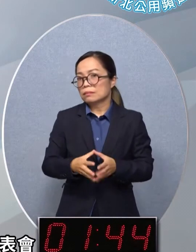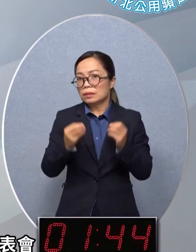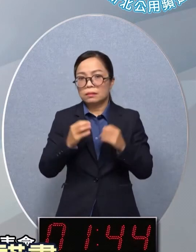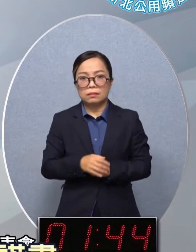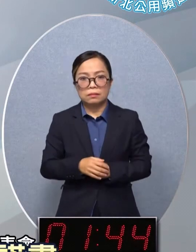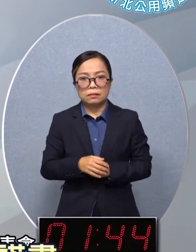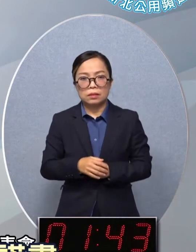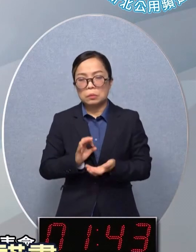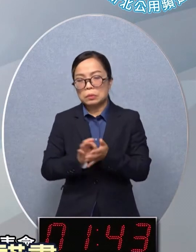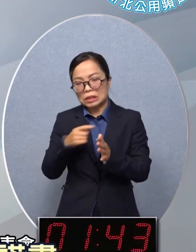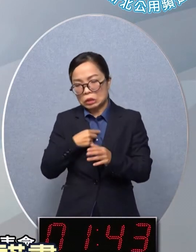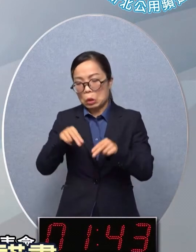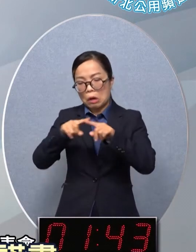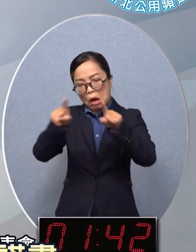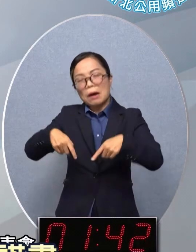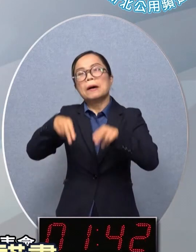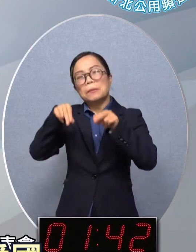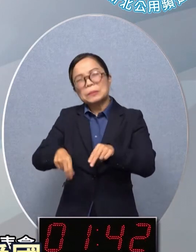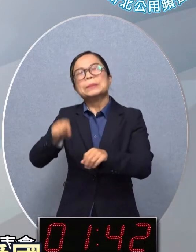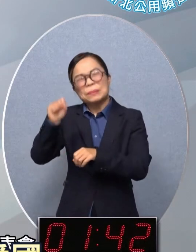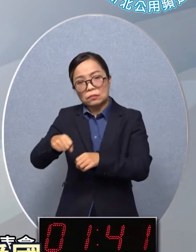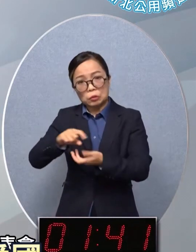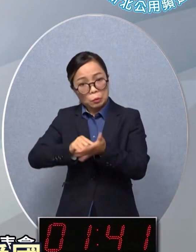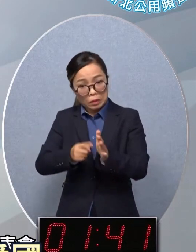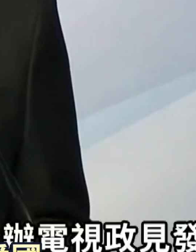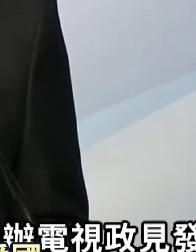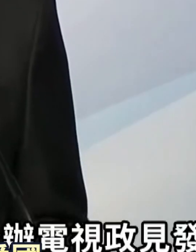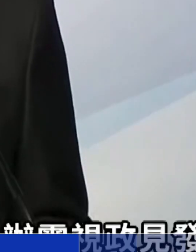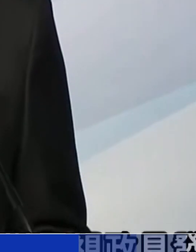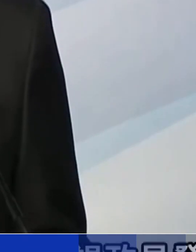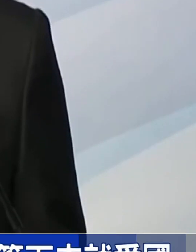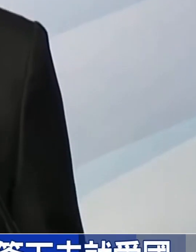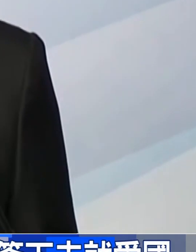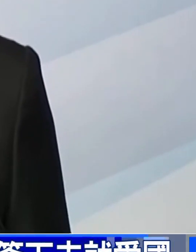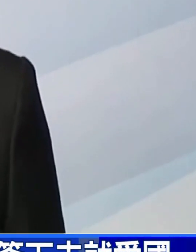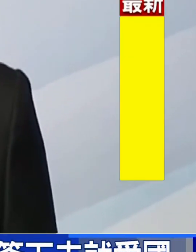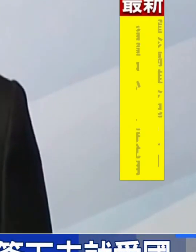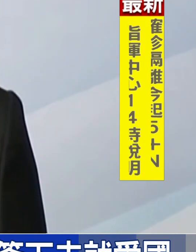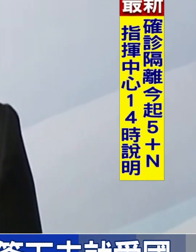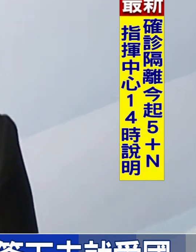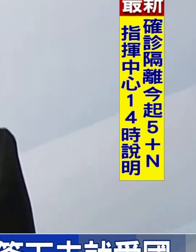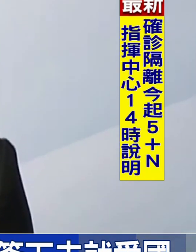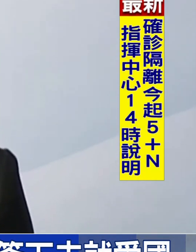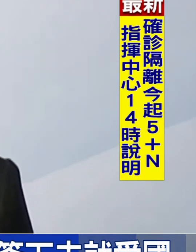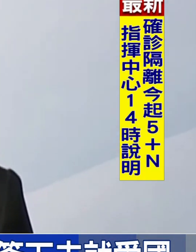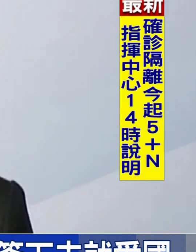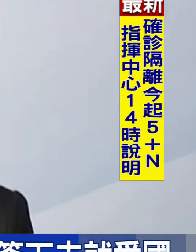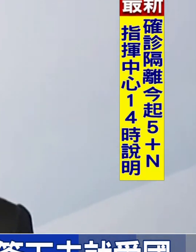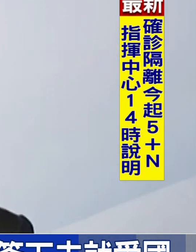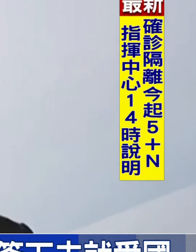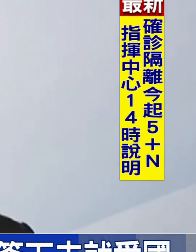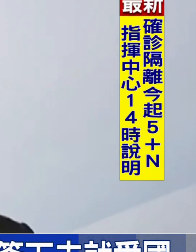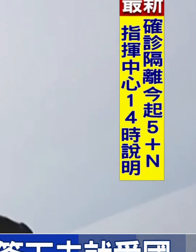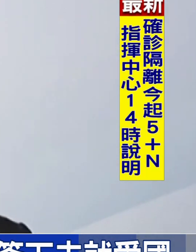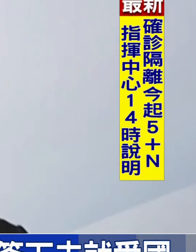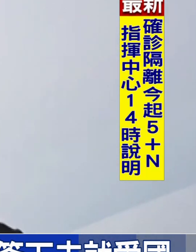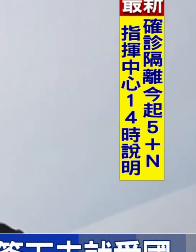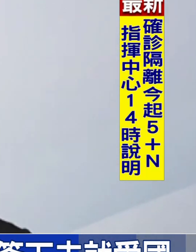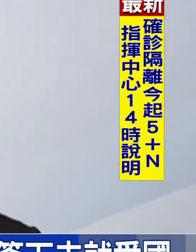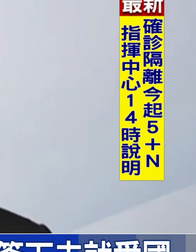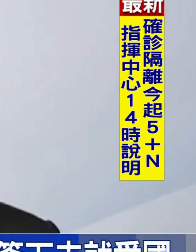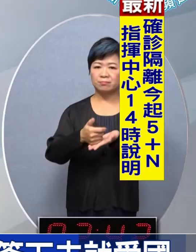是用一个签承诺书就表示说你很爱国。 立刻回击，而针对交通问题，侯友宜突然开炮，林佳龙日